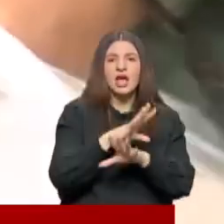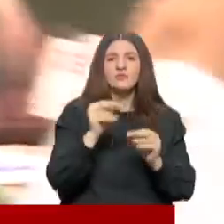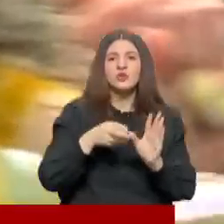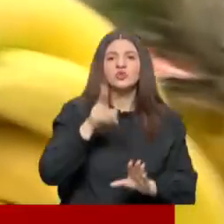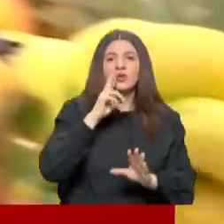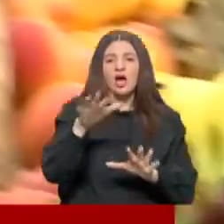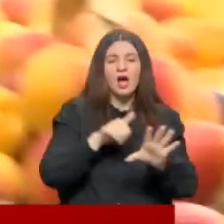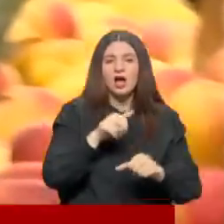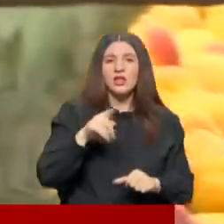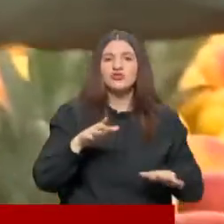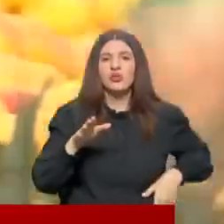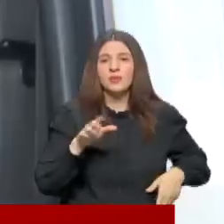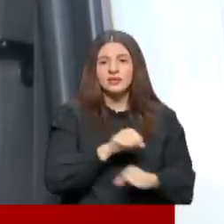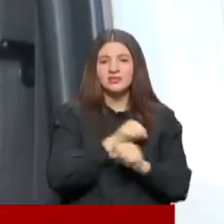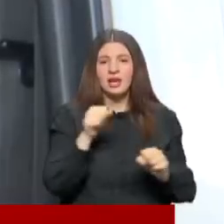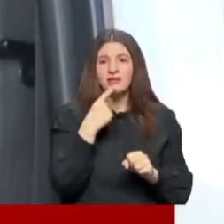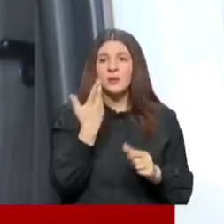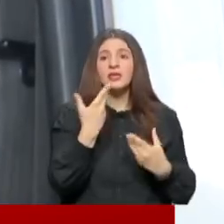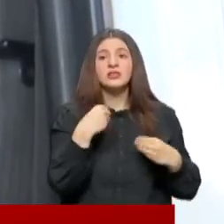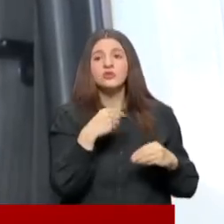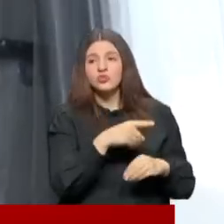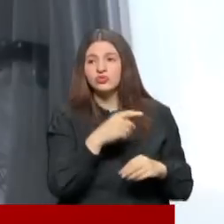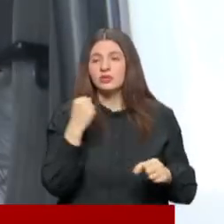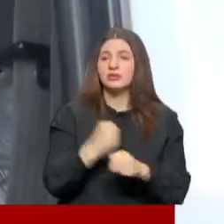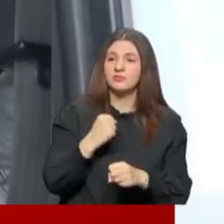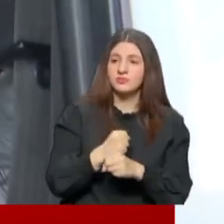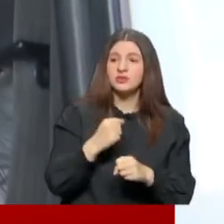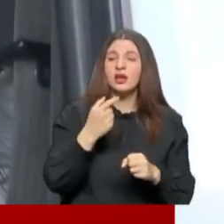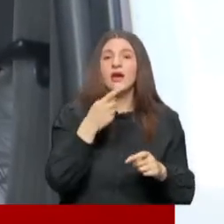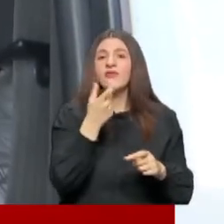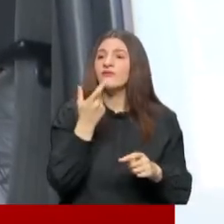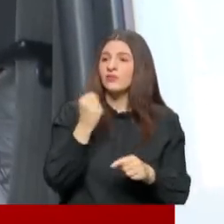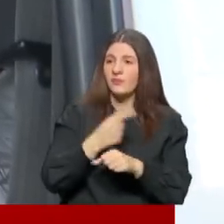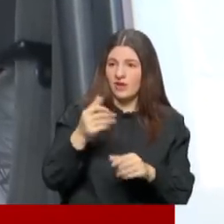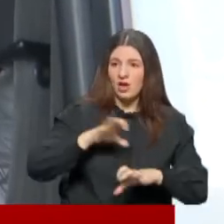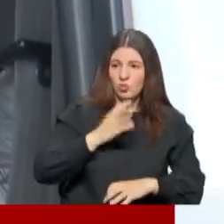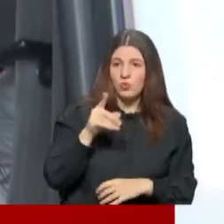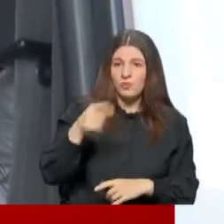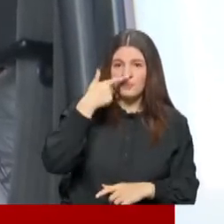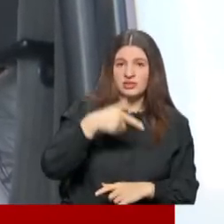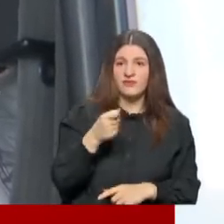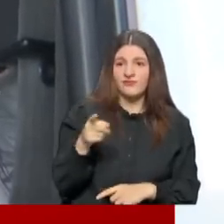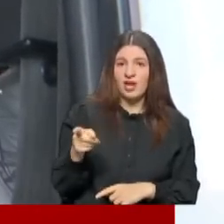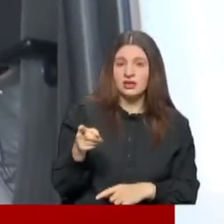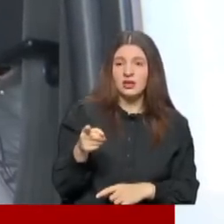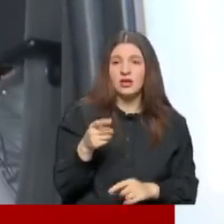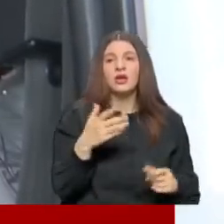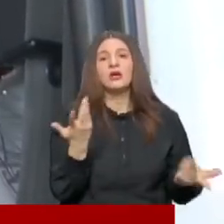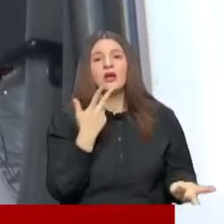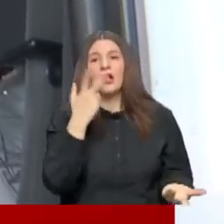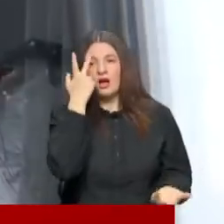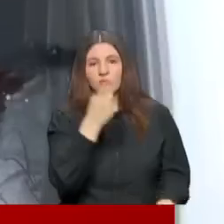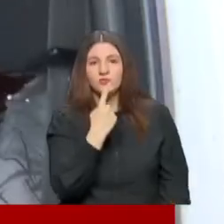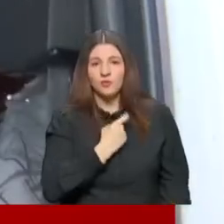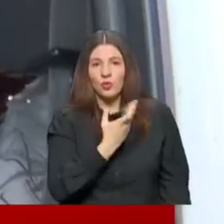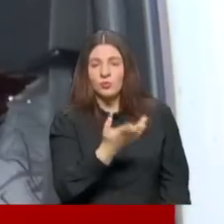sonunda da tüketicinin cebine zarar. Ne satıyorsun? Sarımsak. Sarımsağın fiyatını etkiliyor mu bu akaryakıtın fiyatı? Abla bu soru